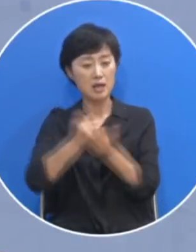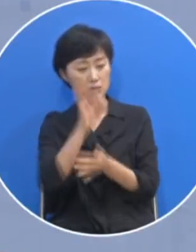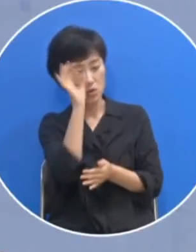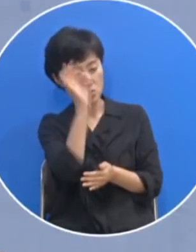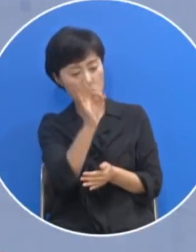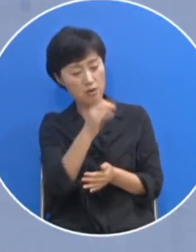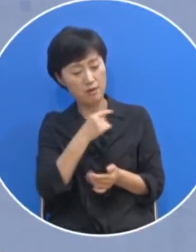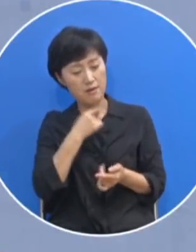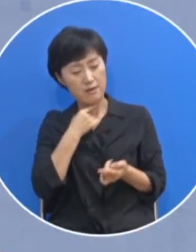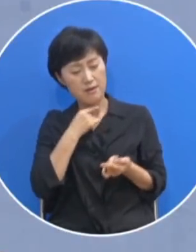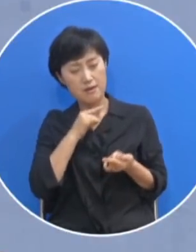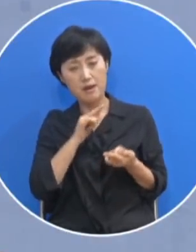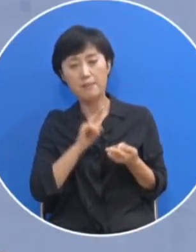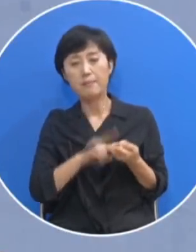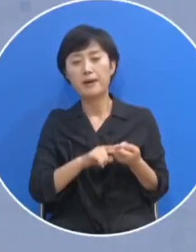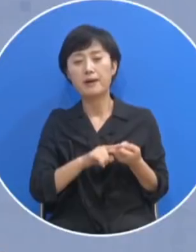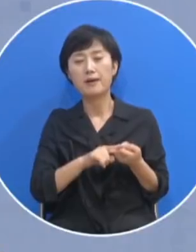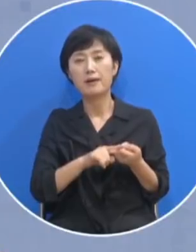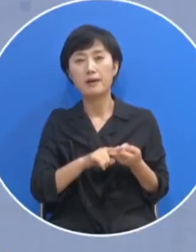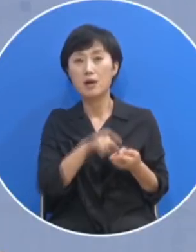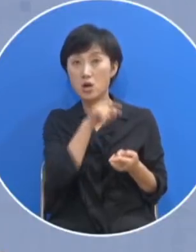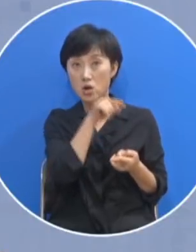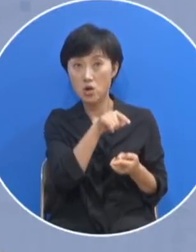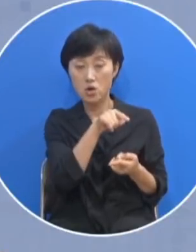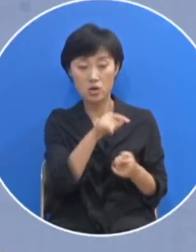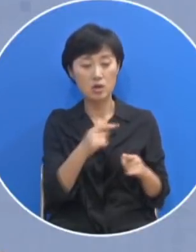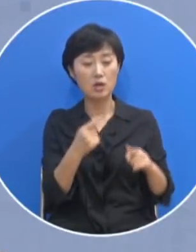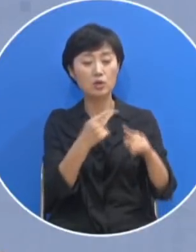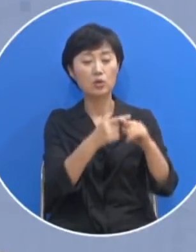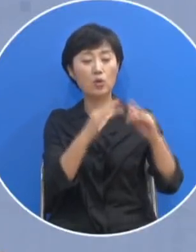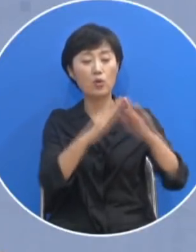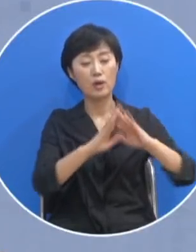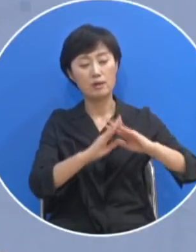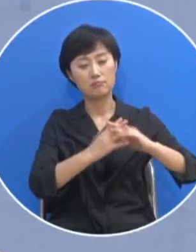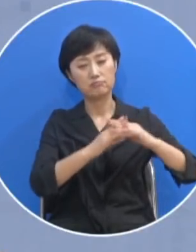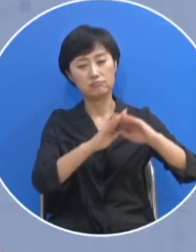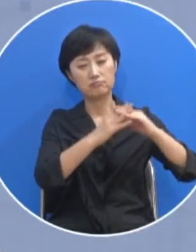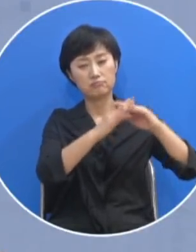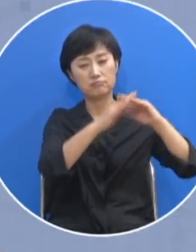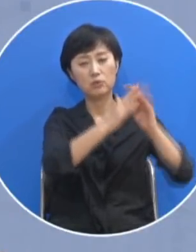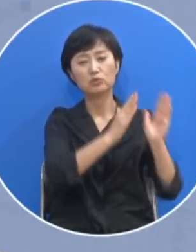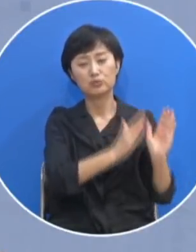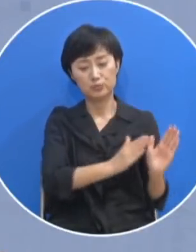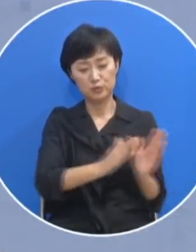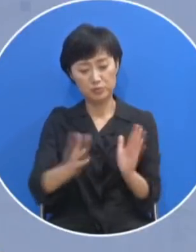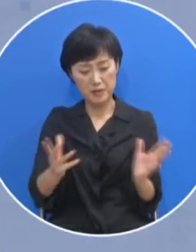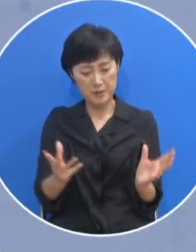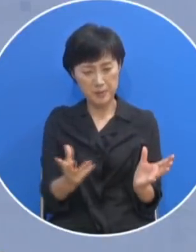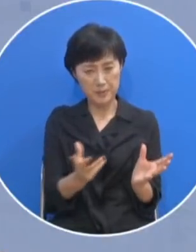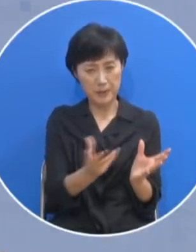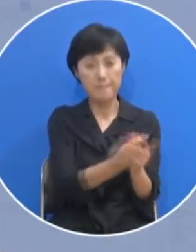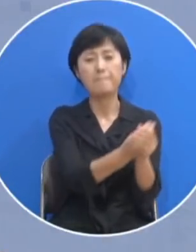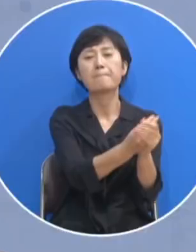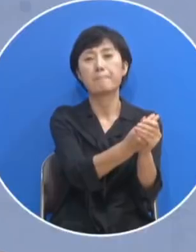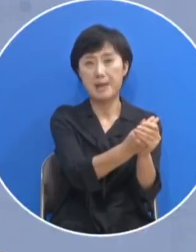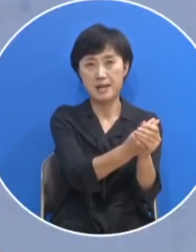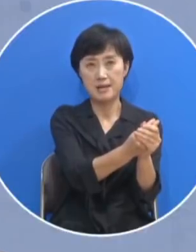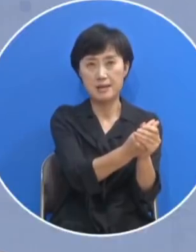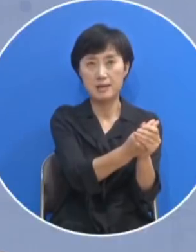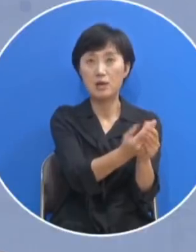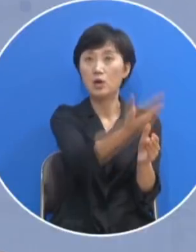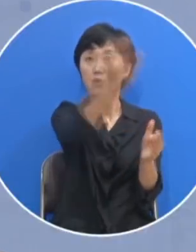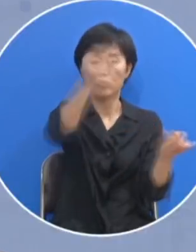성전 준비에 축 뽀로로 whose 안쪽으로 줬지 압축한 지각 여러분 꼭 해보셔야 됩니다